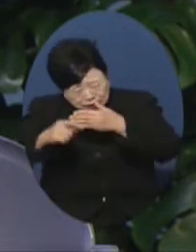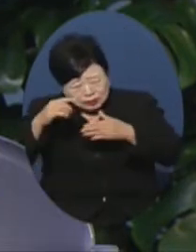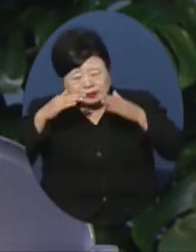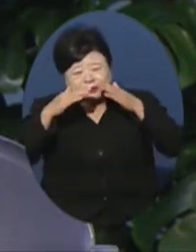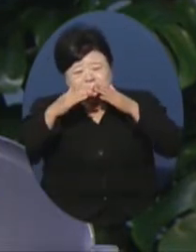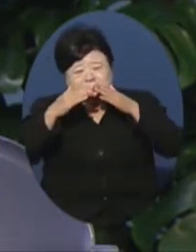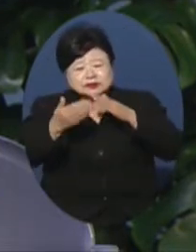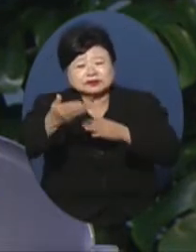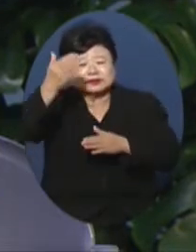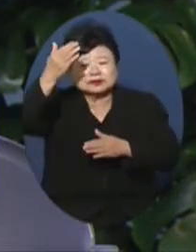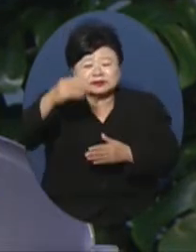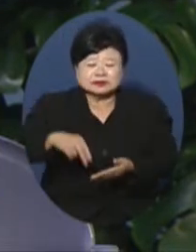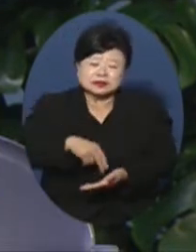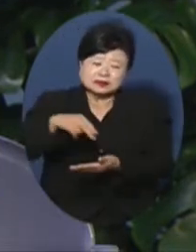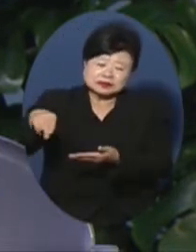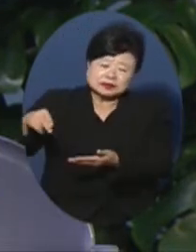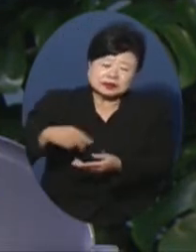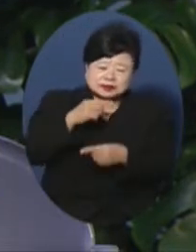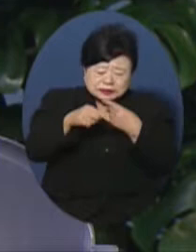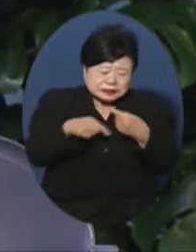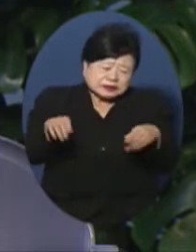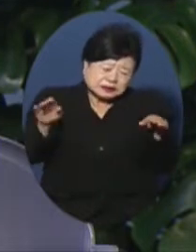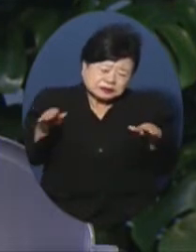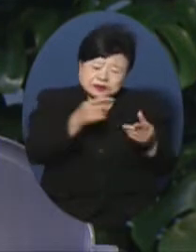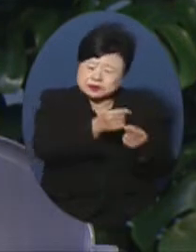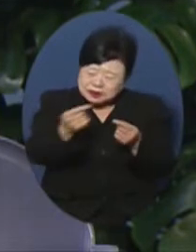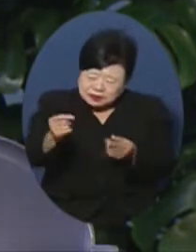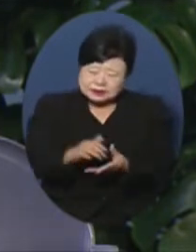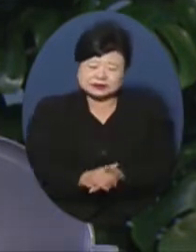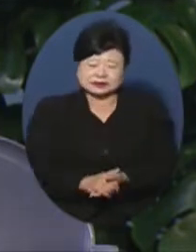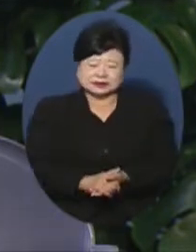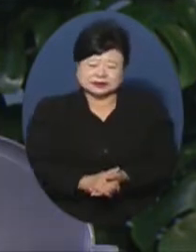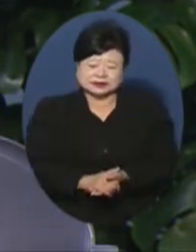새우니 지붕 위에 외로운 참새와 같으니이다.